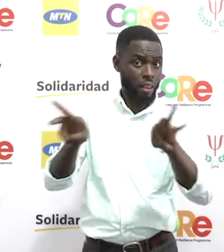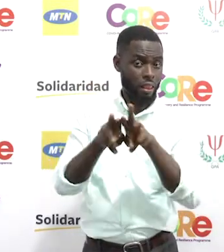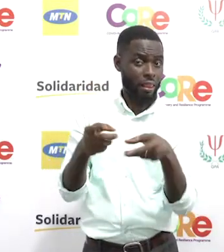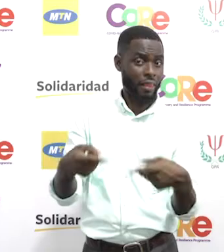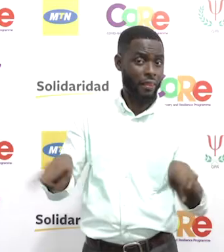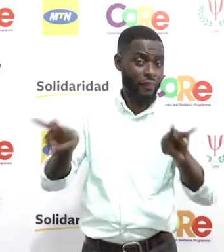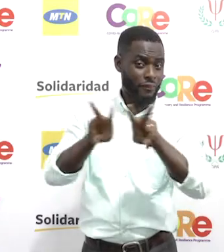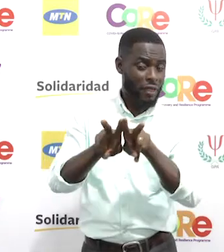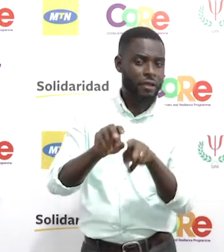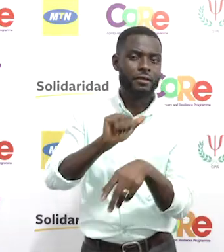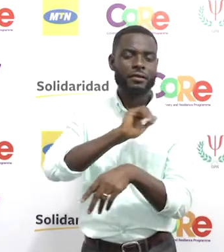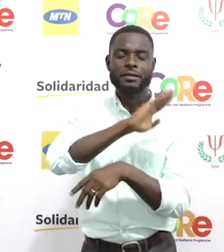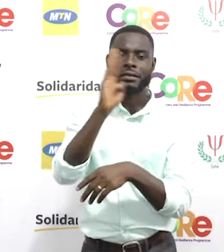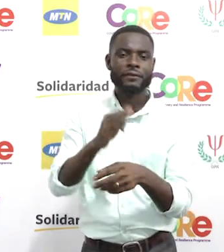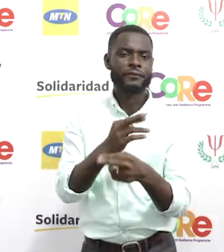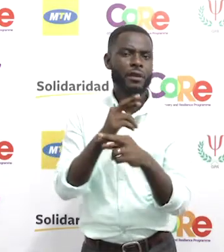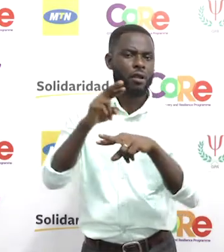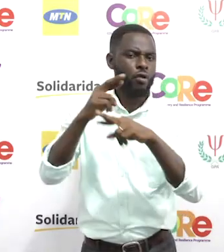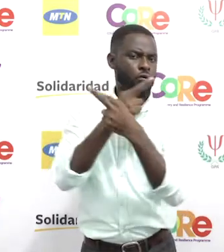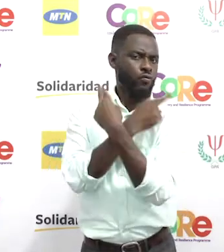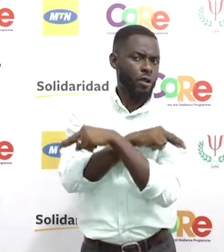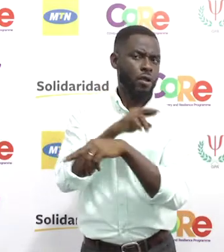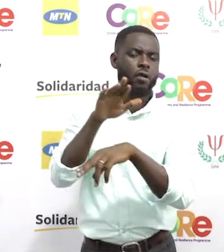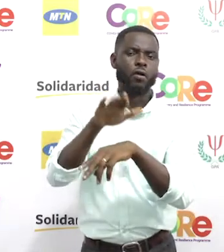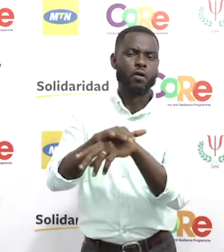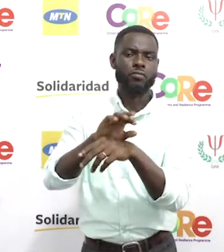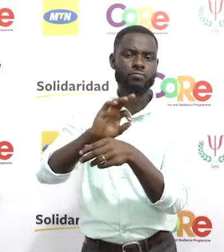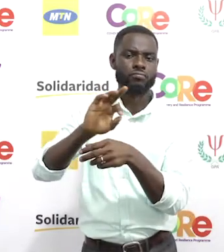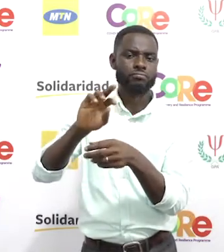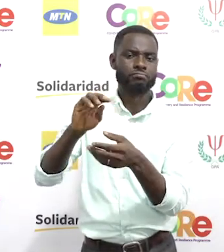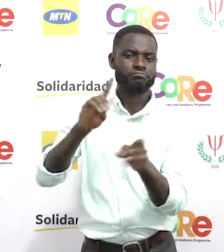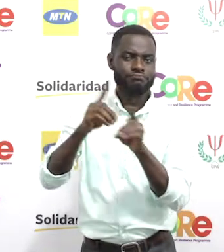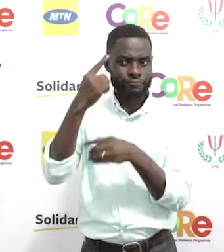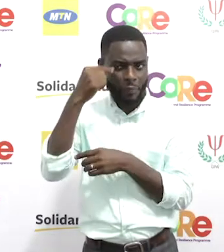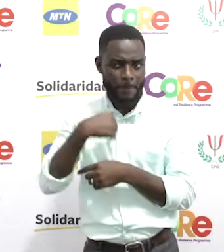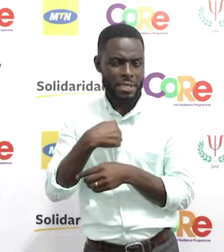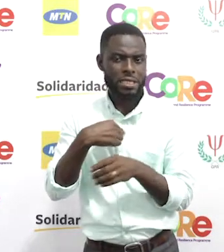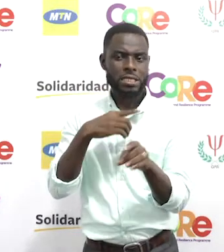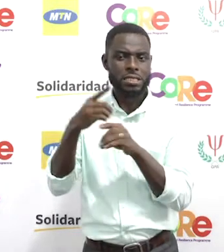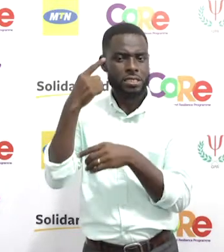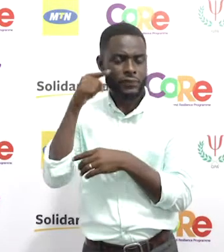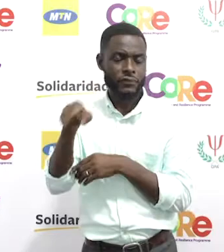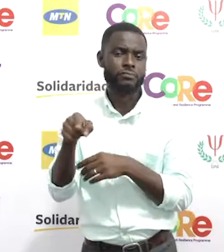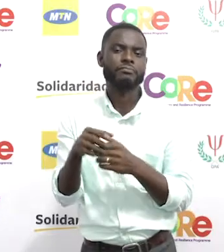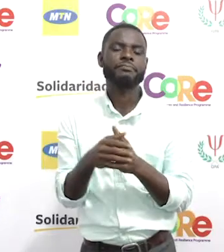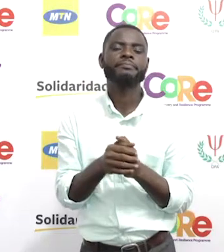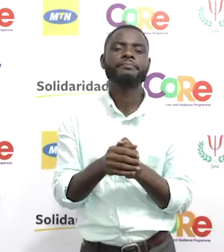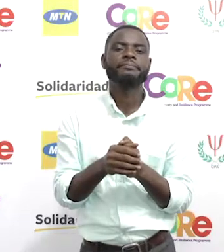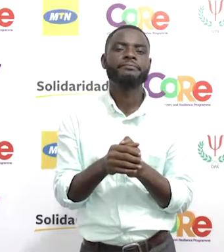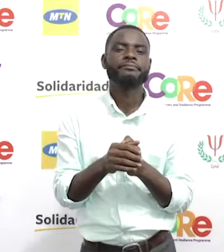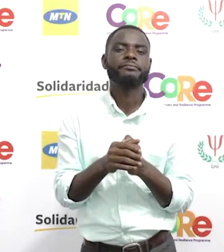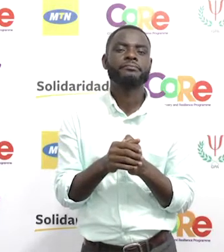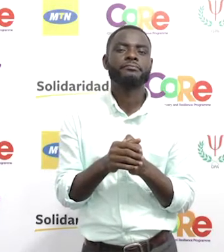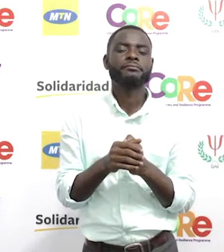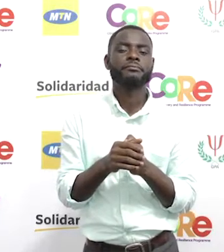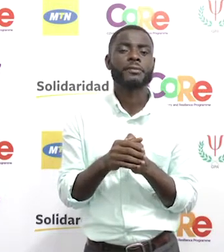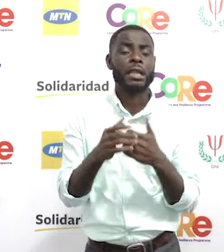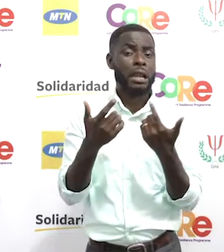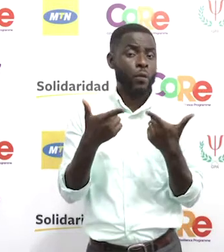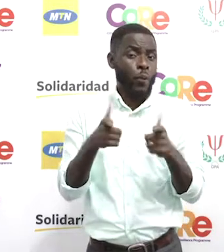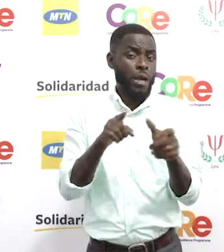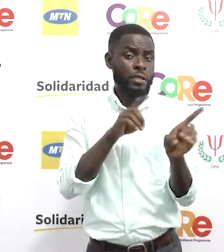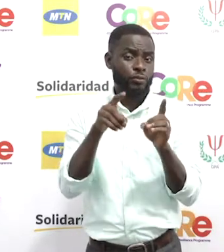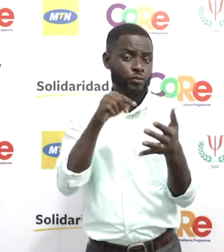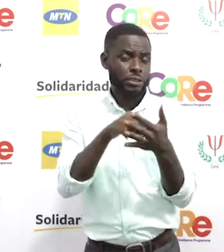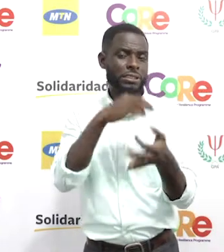mone. Na agbe e. Hani wa fe ene. Ma sumo no kwe bo ni oba sumo. Ni nanyo bo